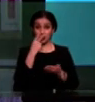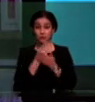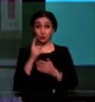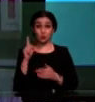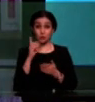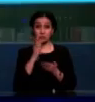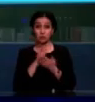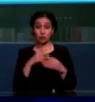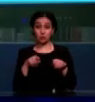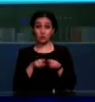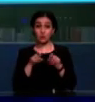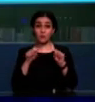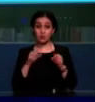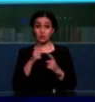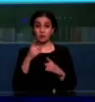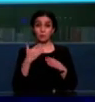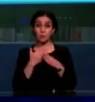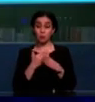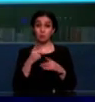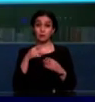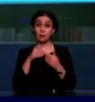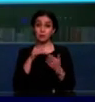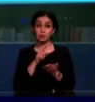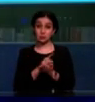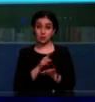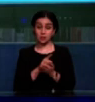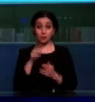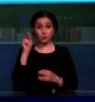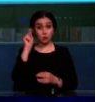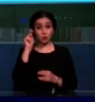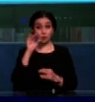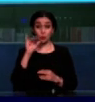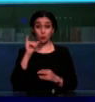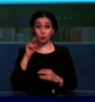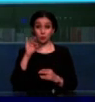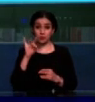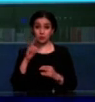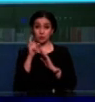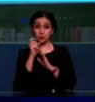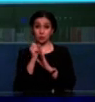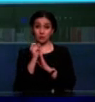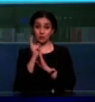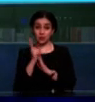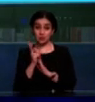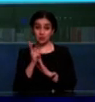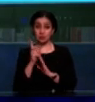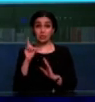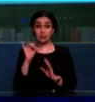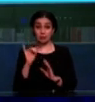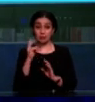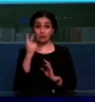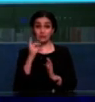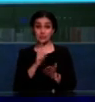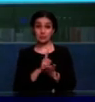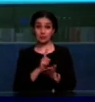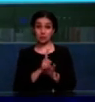теория вероятности в этом может помочь. Домашнее задание. С учебника упражнение номер 112 и две